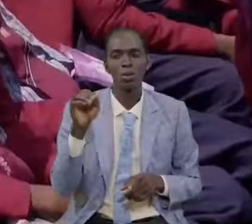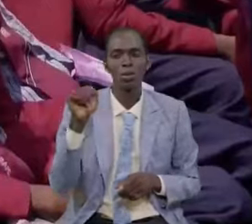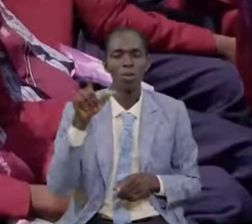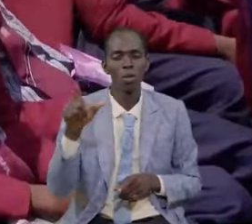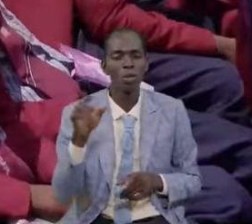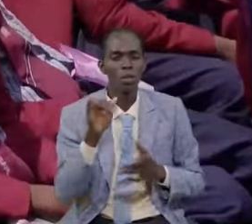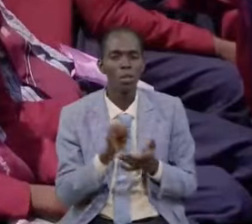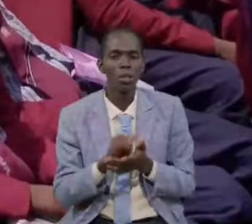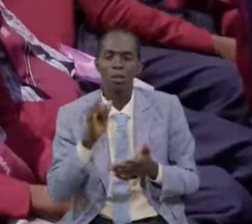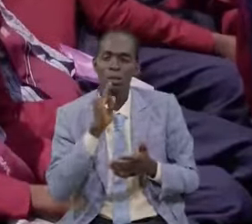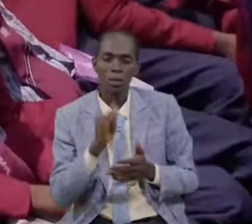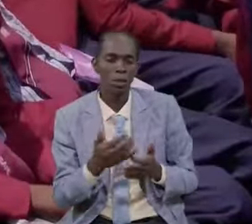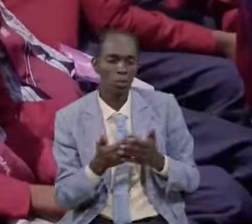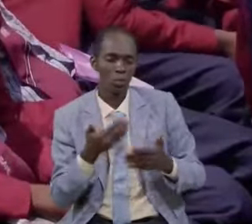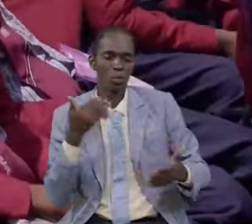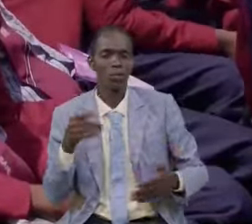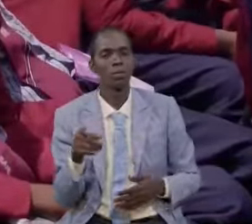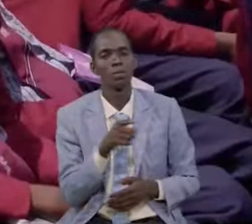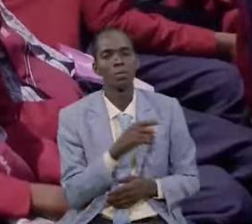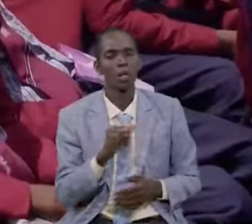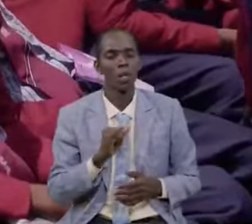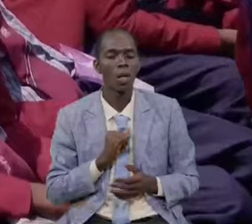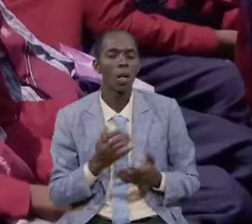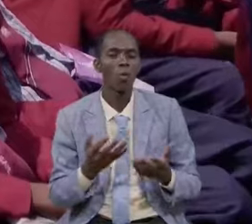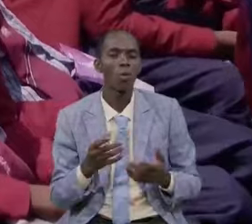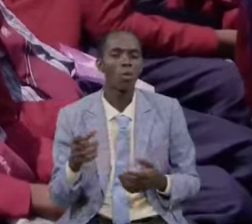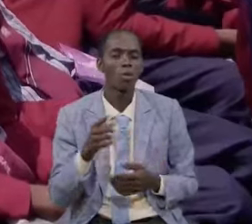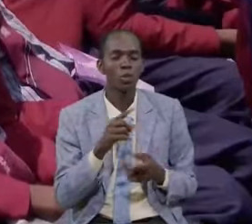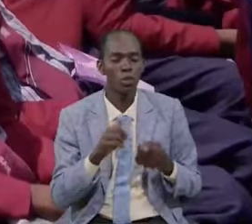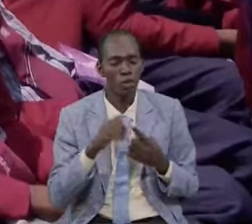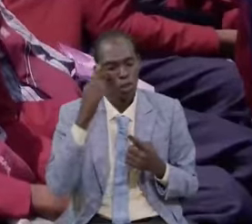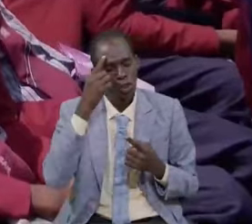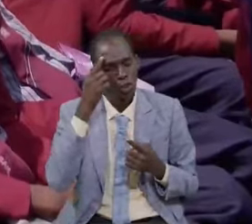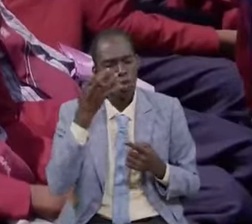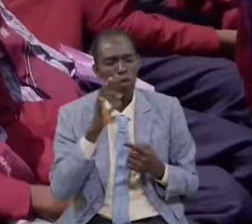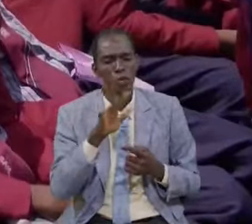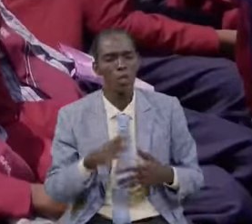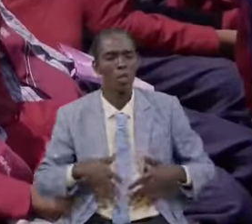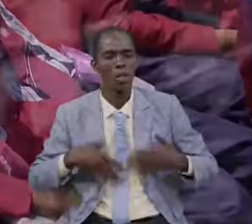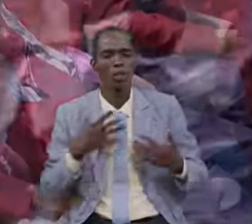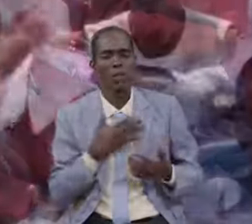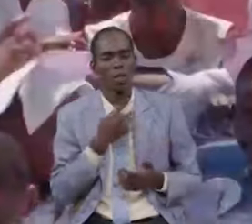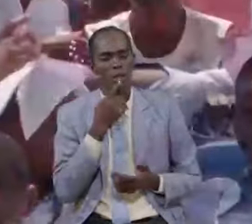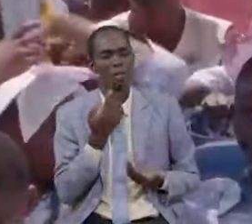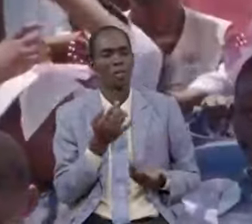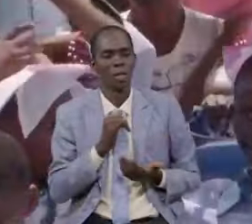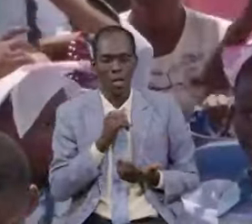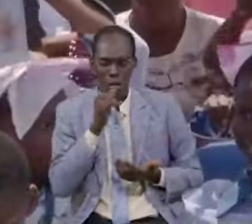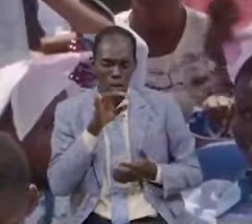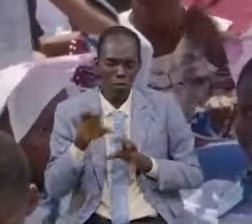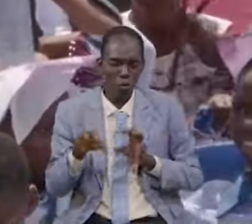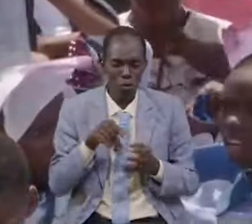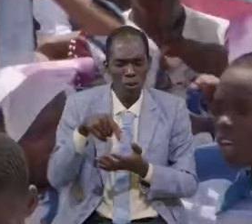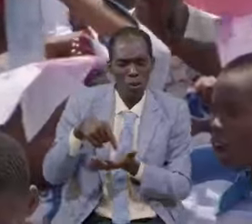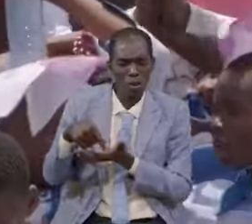toi. Je veux que vous pensiez à la vie et dites que je fais ceci, je fais cela, de ce que